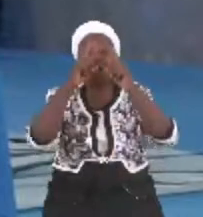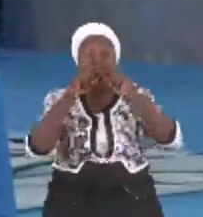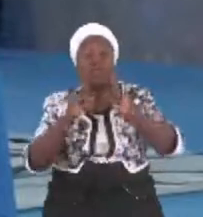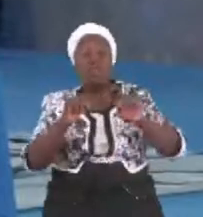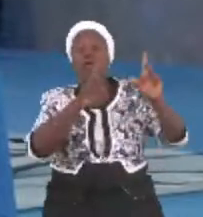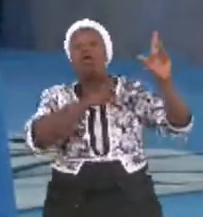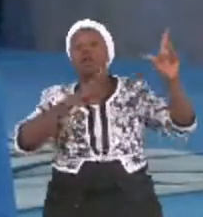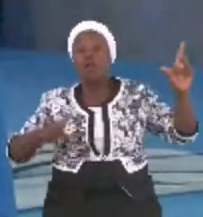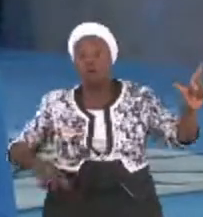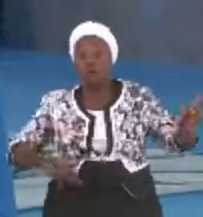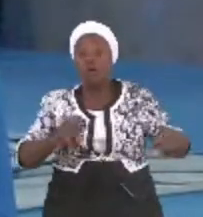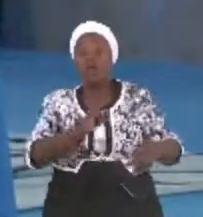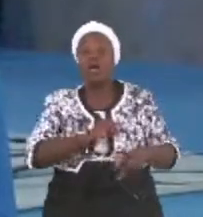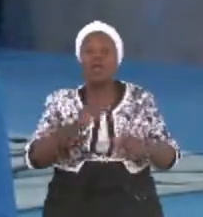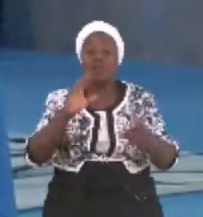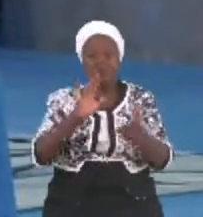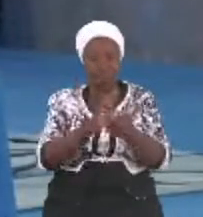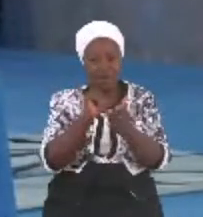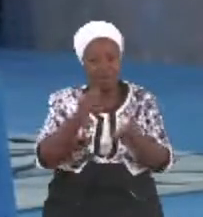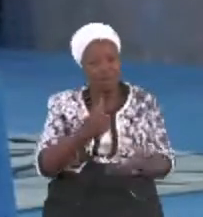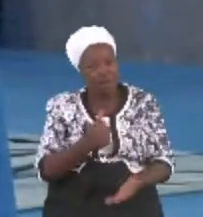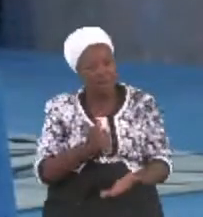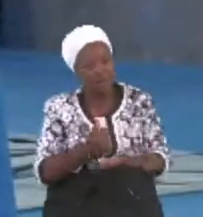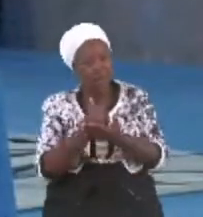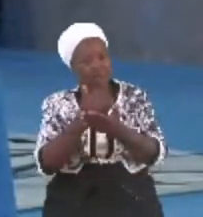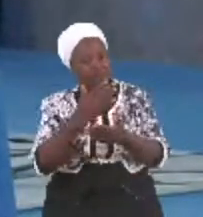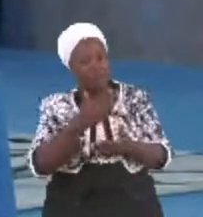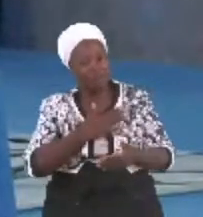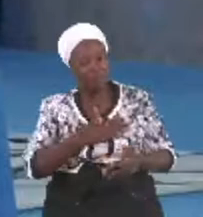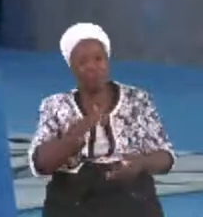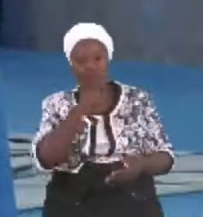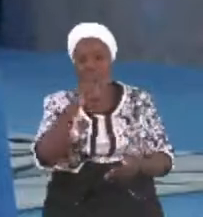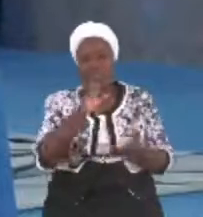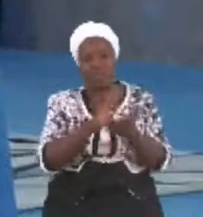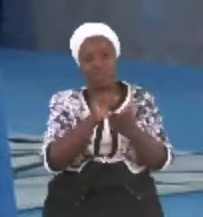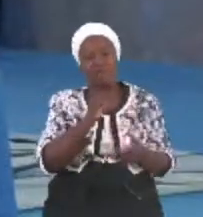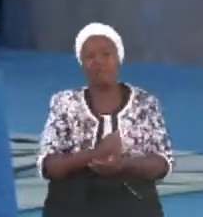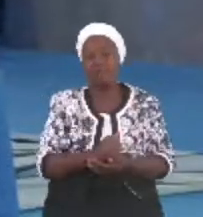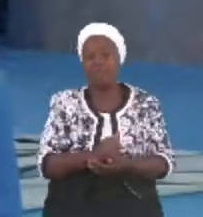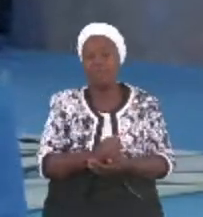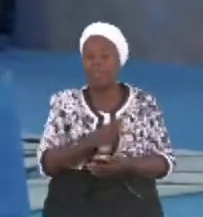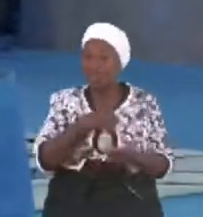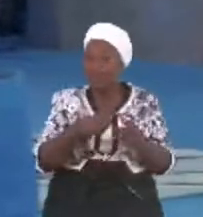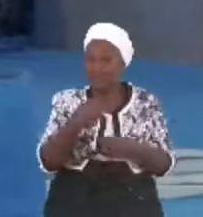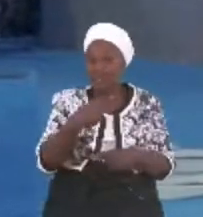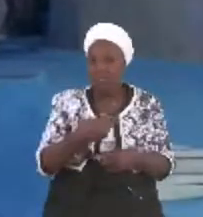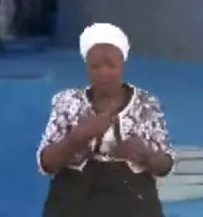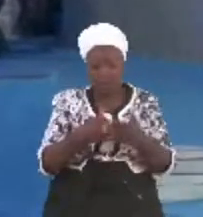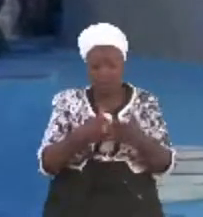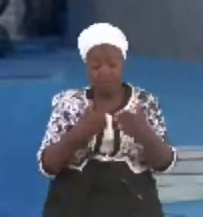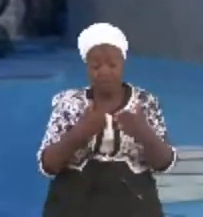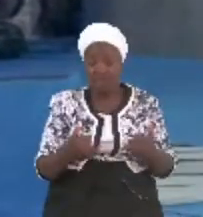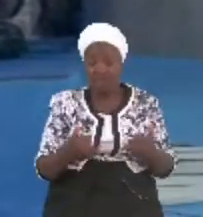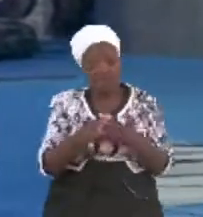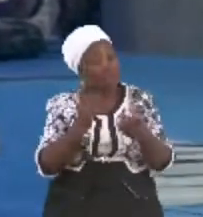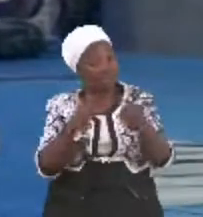je crois, viens au secours de mon incrédulité. Il dit, avant que je ne